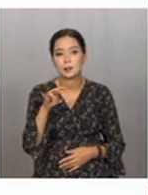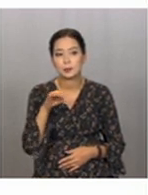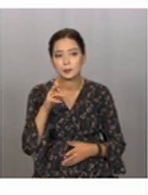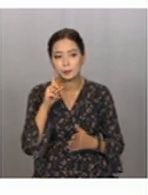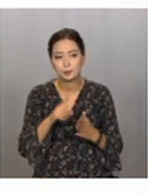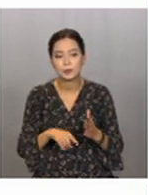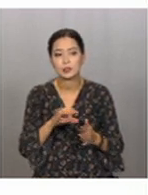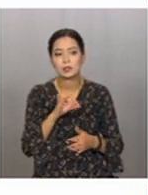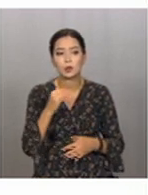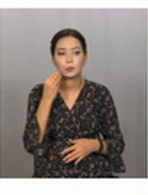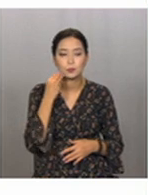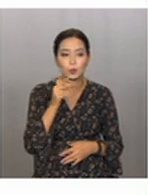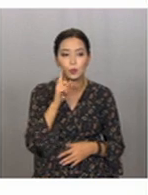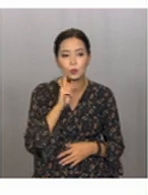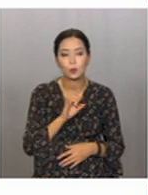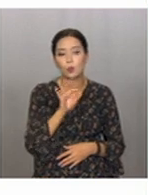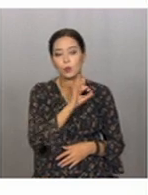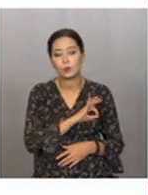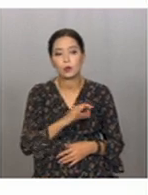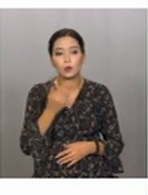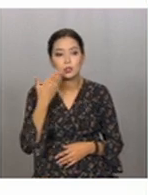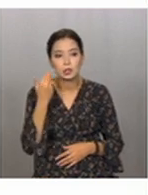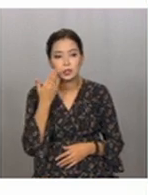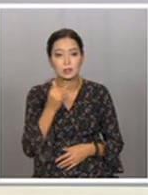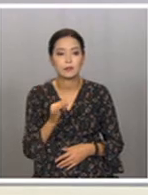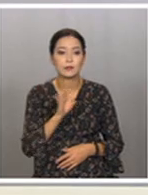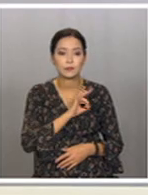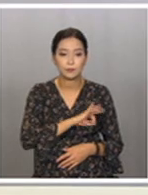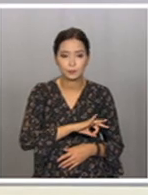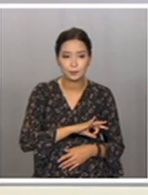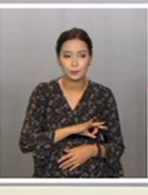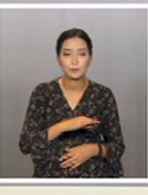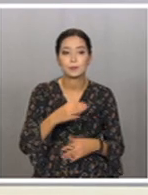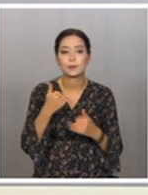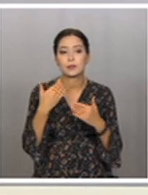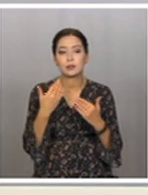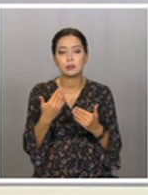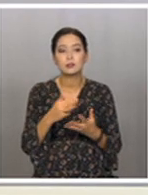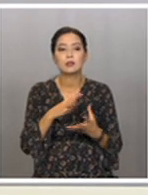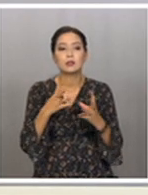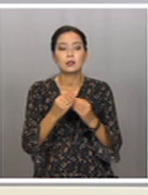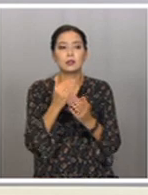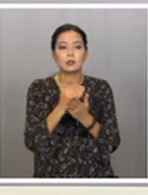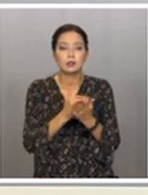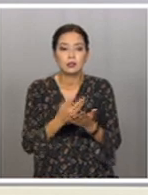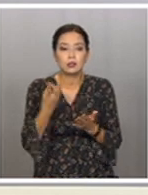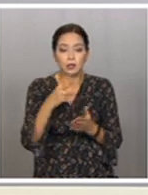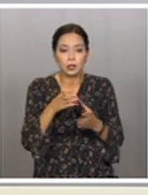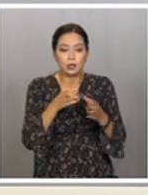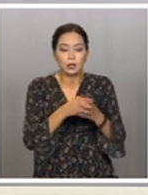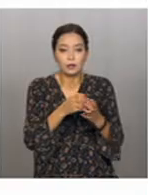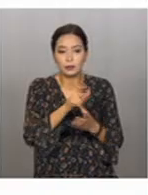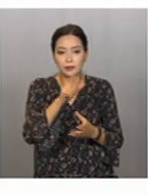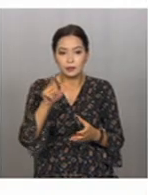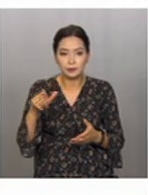ыңғайлылығы, қолдану ыңғайлылығы және тиімділік. Бағдарламалық жасақтама үш түрге бөлінеді.